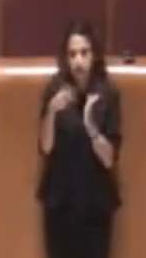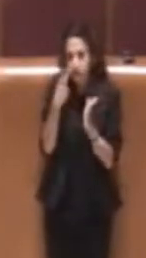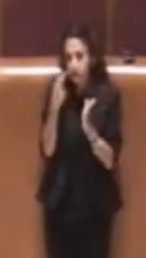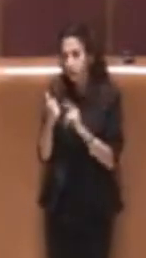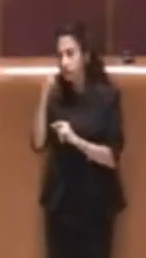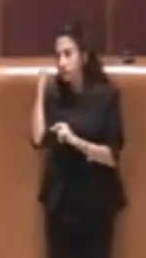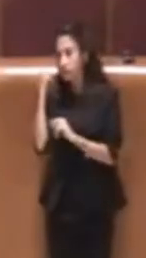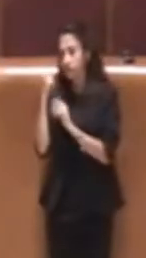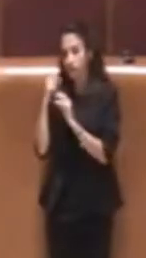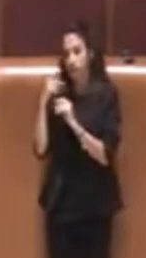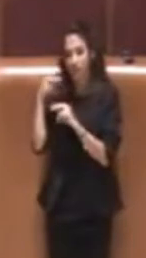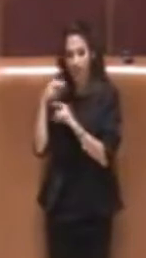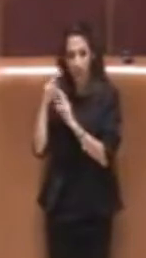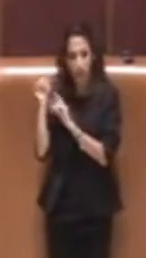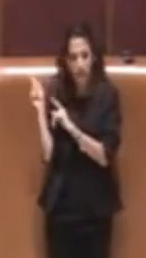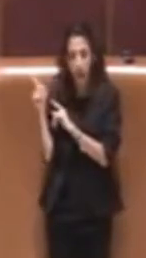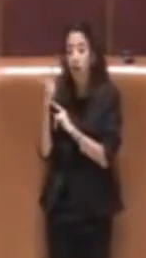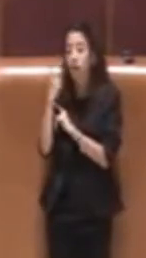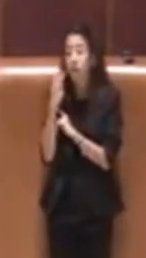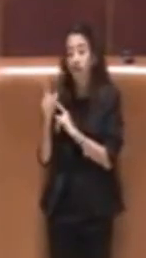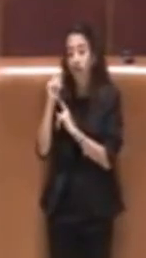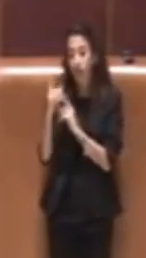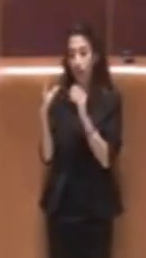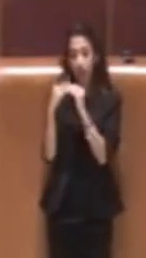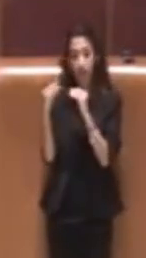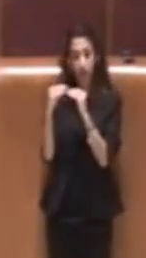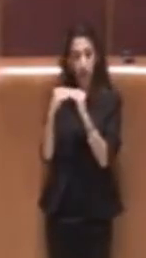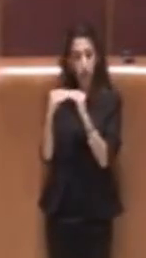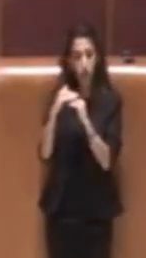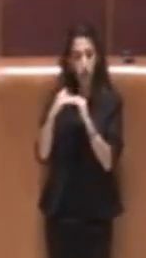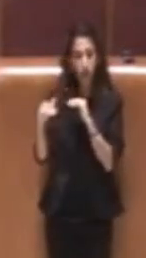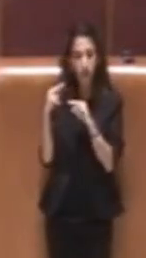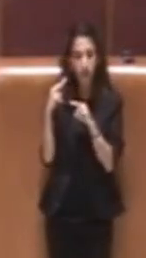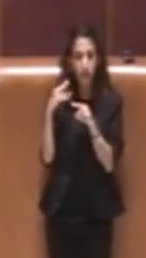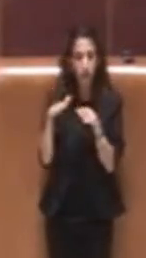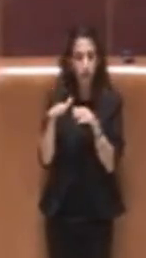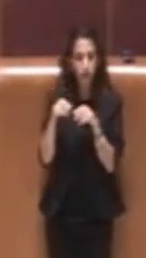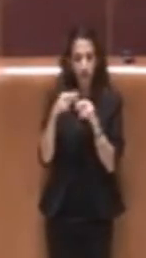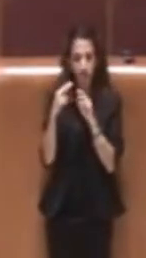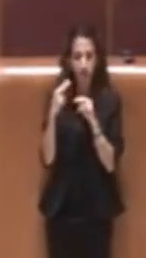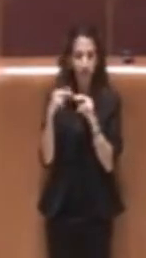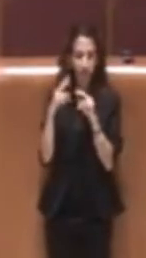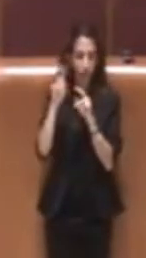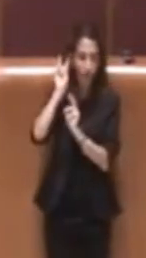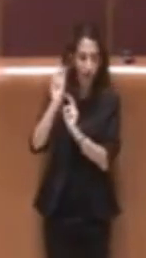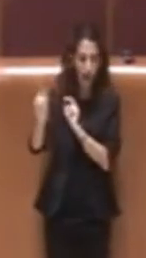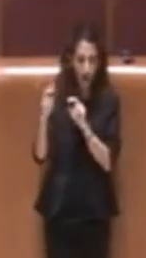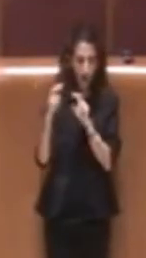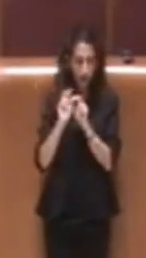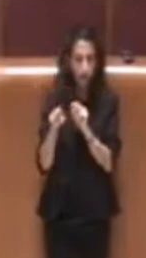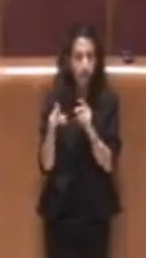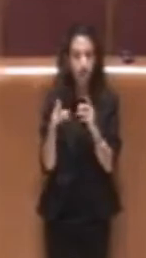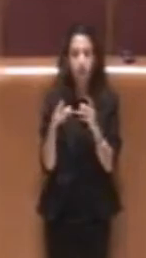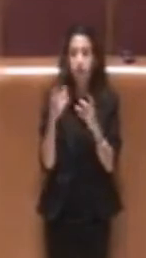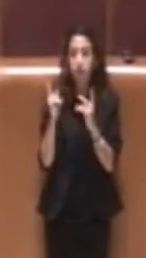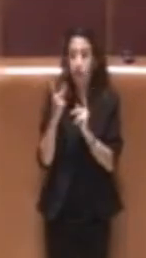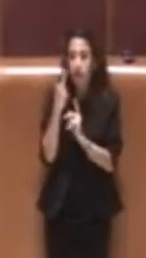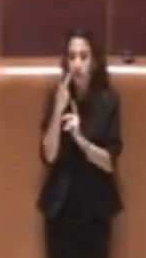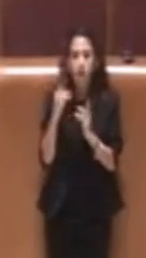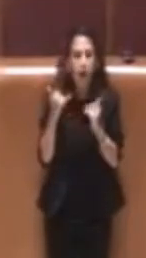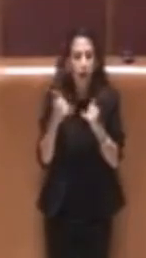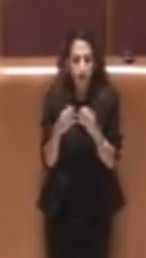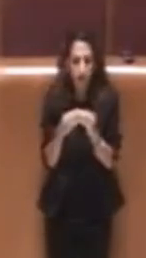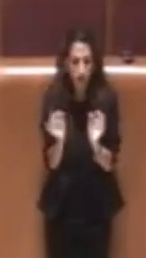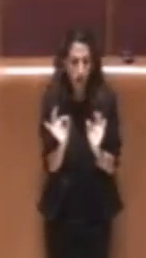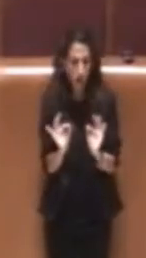prevedeva un'infrastrutturazione della mobilità su ferro che non c'è stata. Vorrei sottolineare